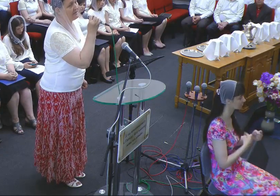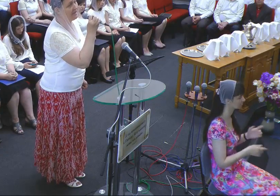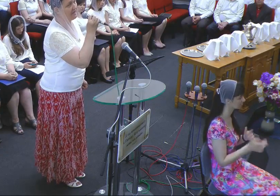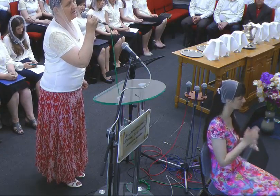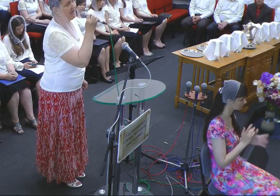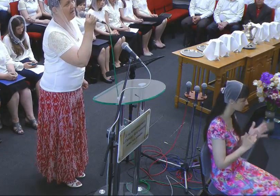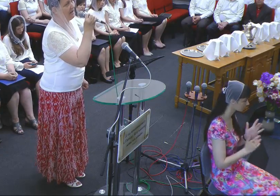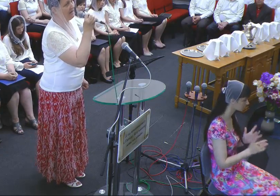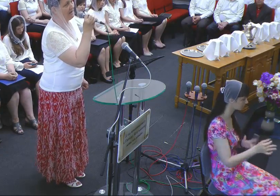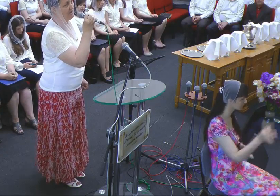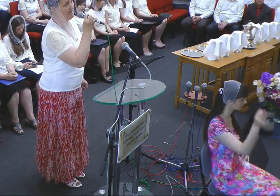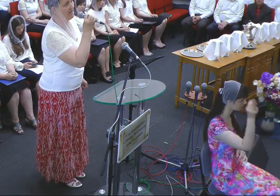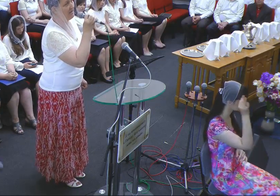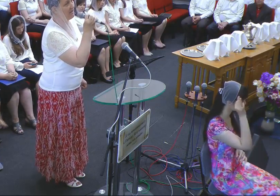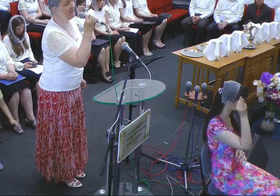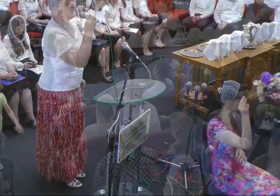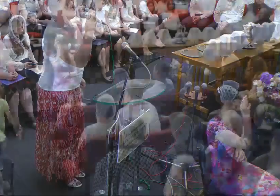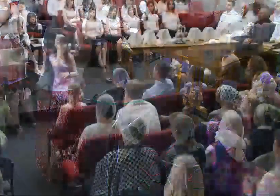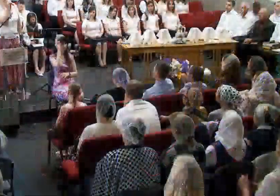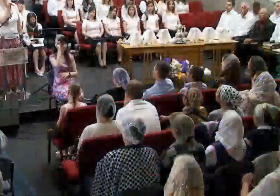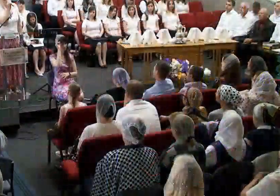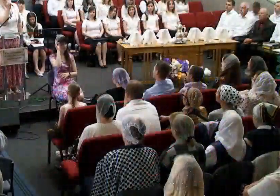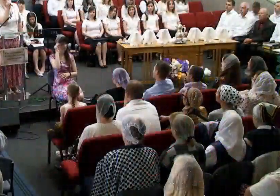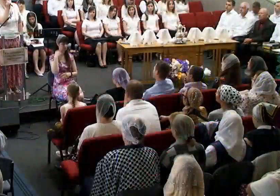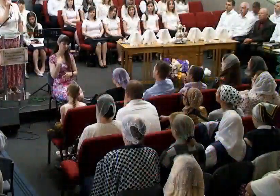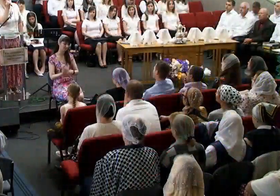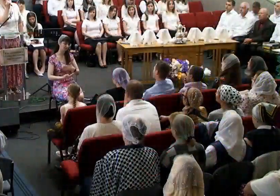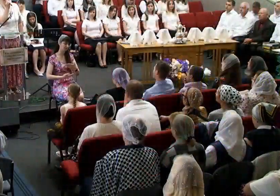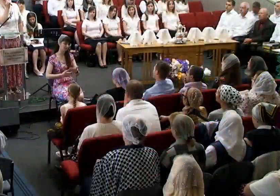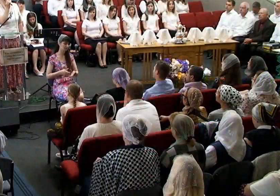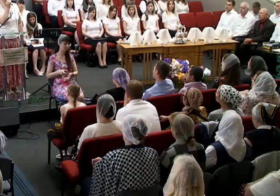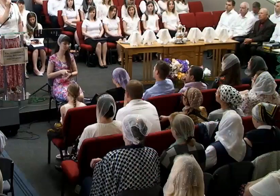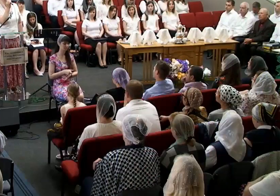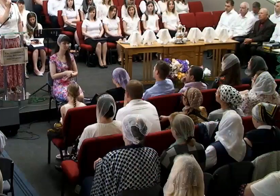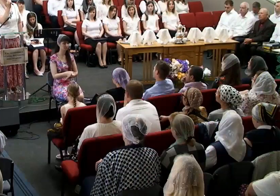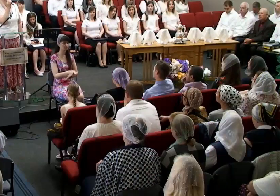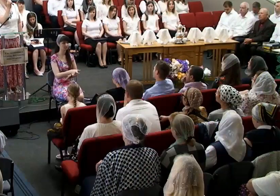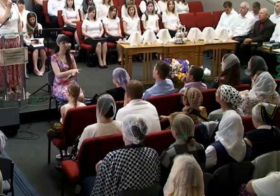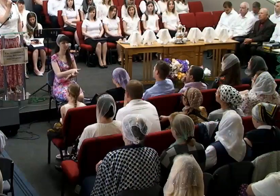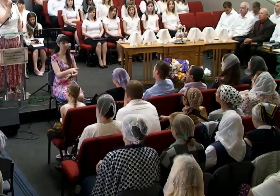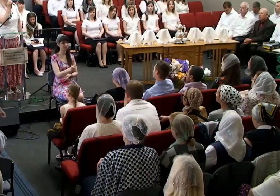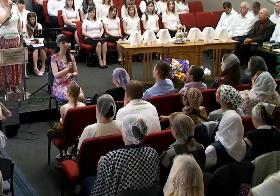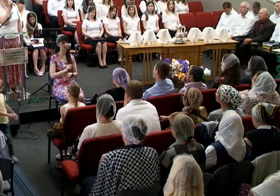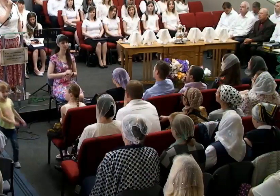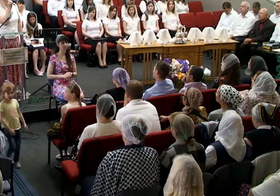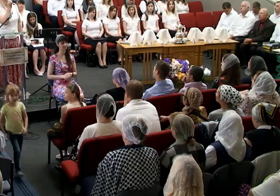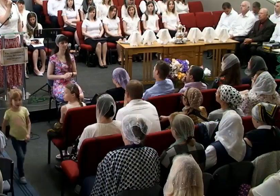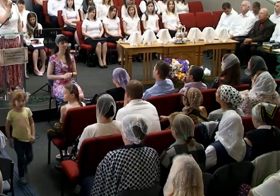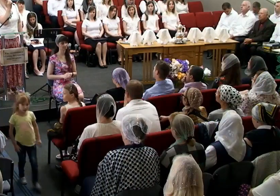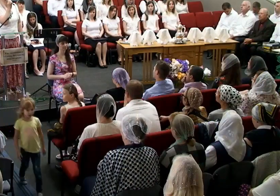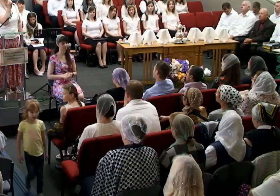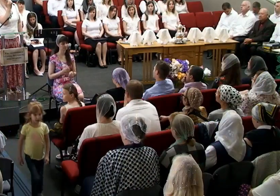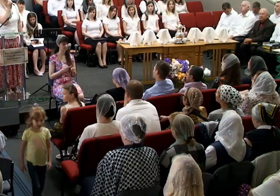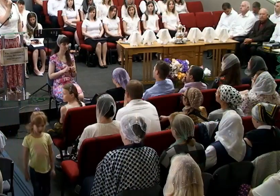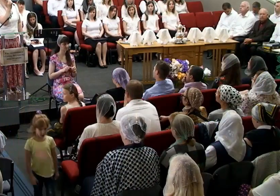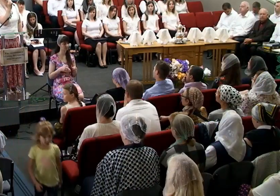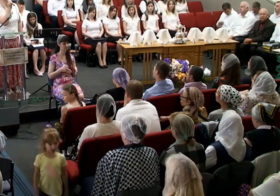Христа нагадає, іди по вузенькій, вона є